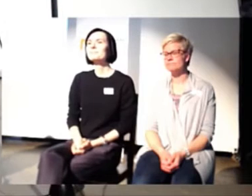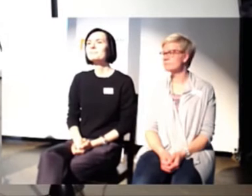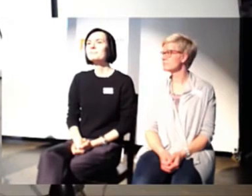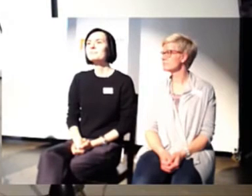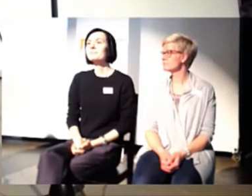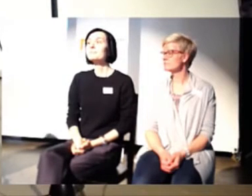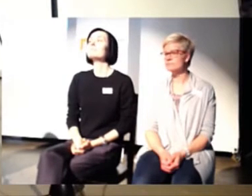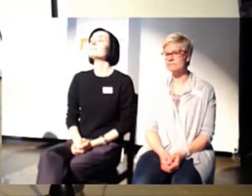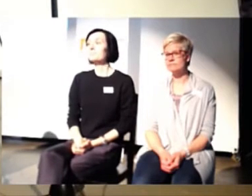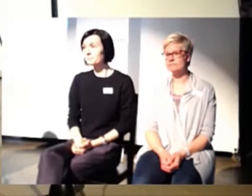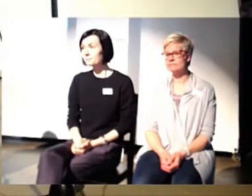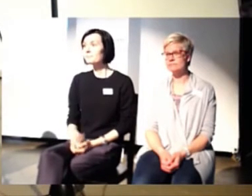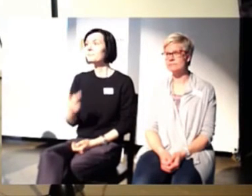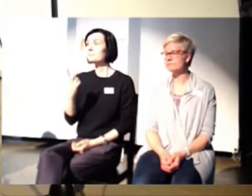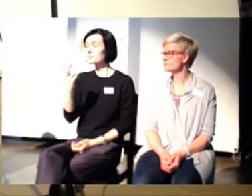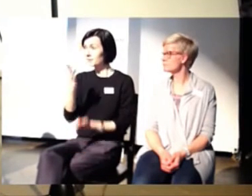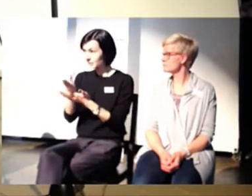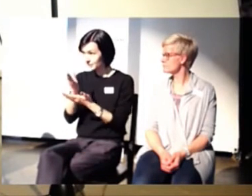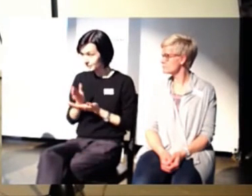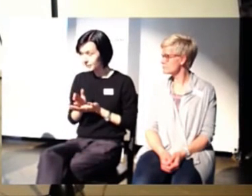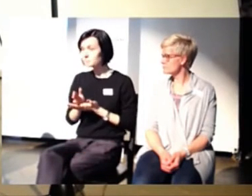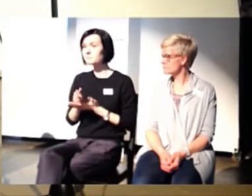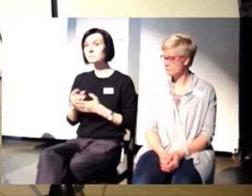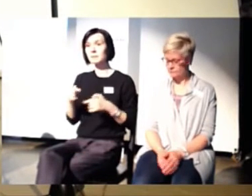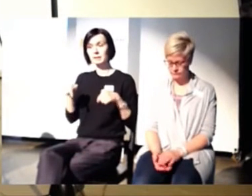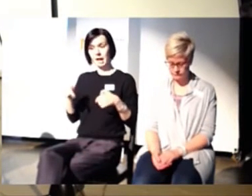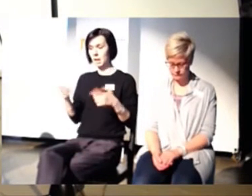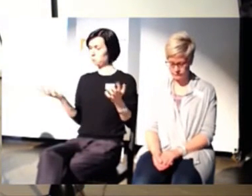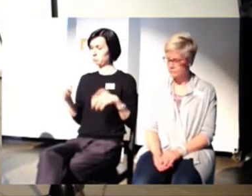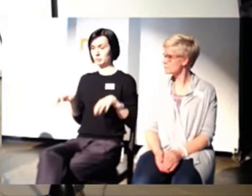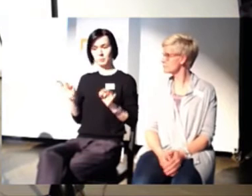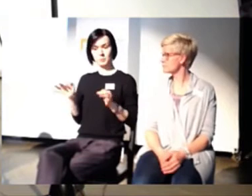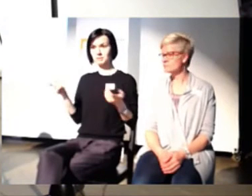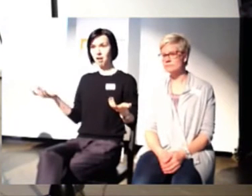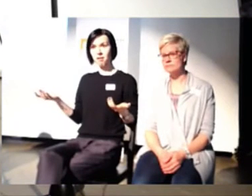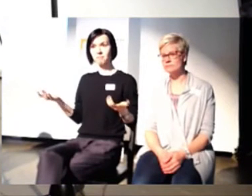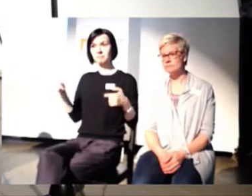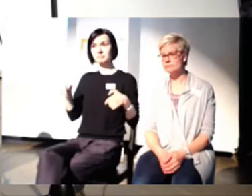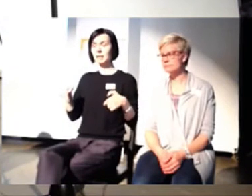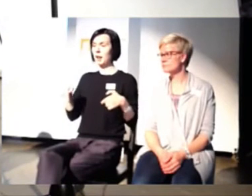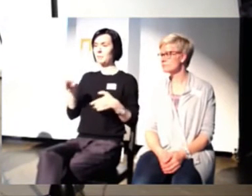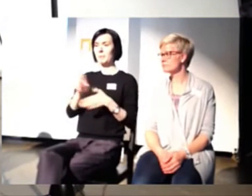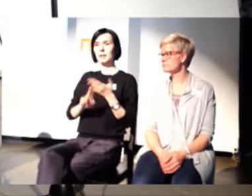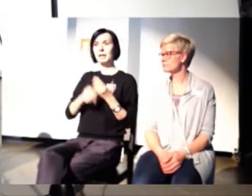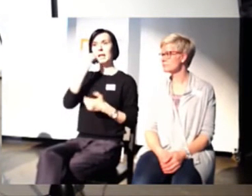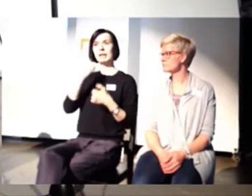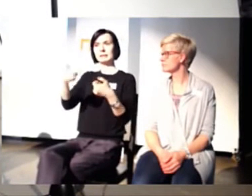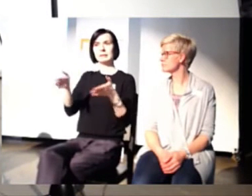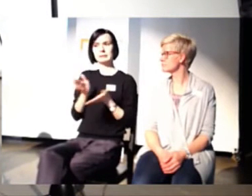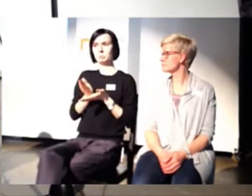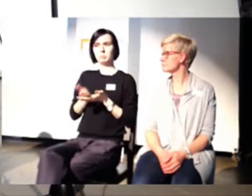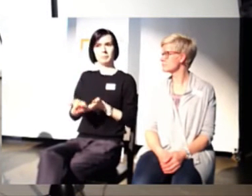Kaksi sanoa vielä siitä, että kuinka on tähän tultu. Miten me nyt täällä halutaan tästä taiteilijaresidensseistä puhua? Se johtuu osittain